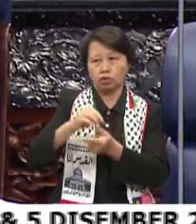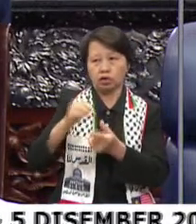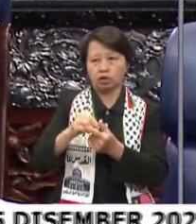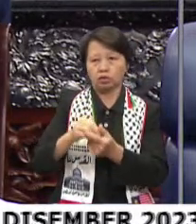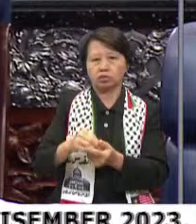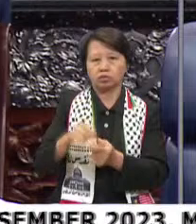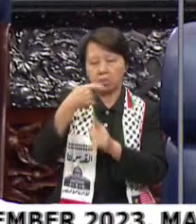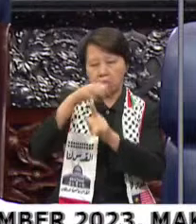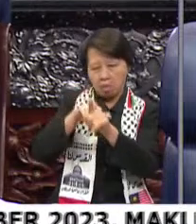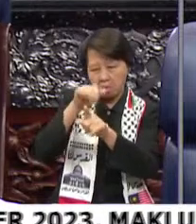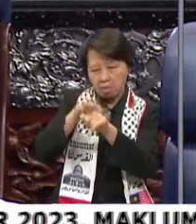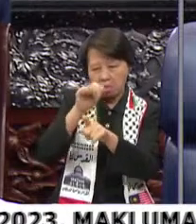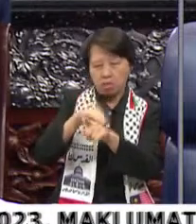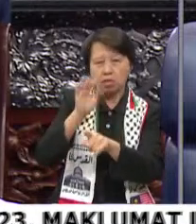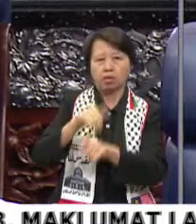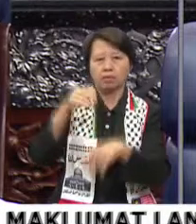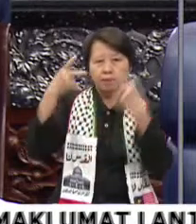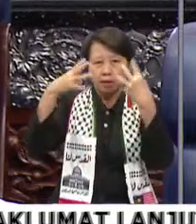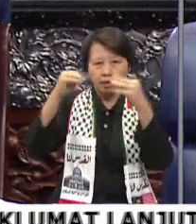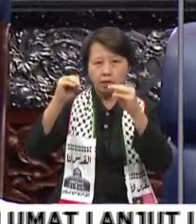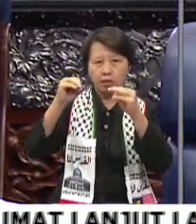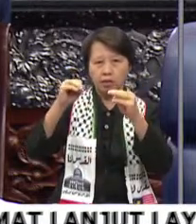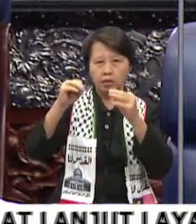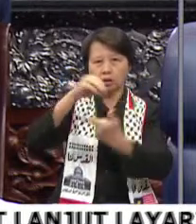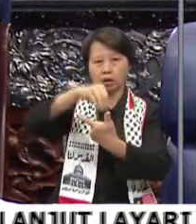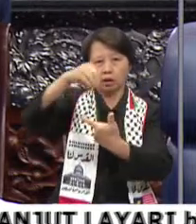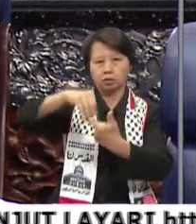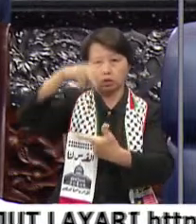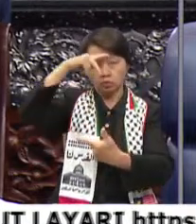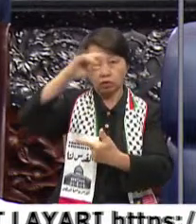menjilat Perdana Menteri ataupun Putrajaya